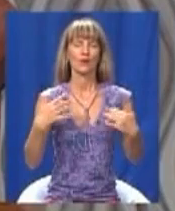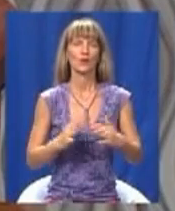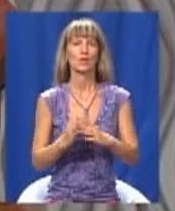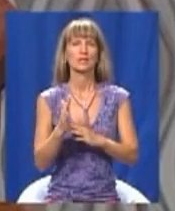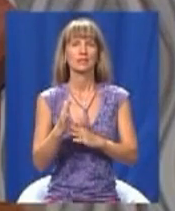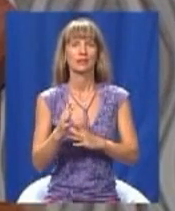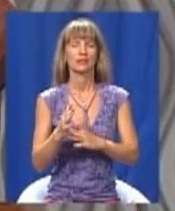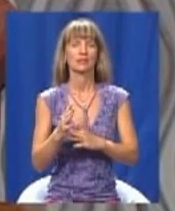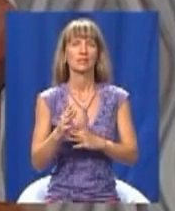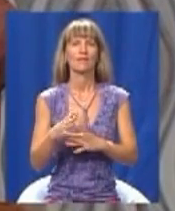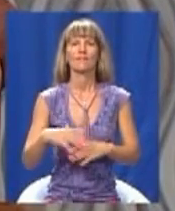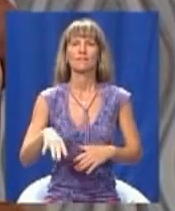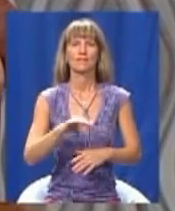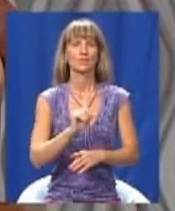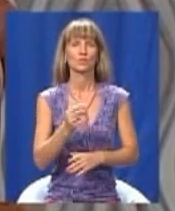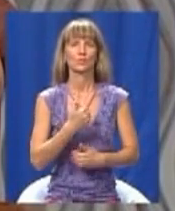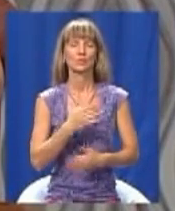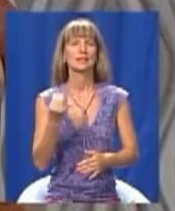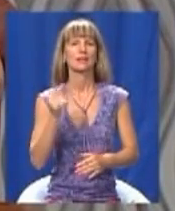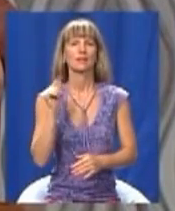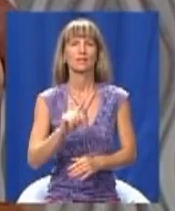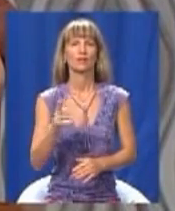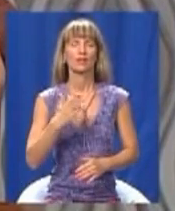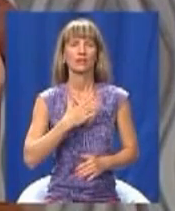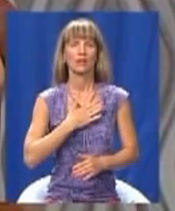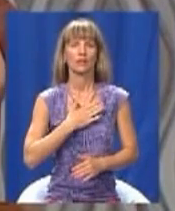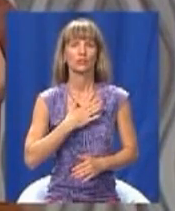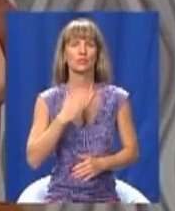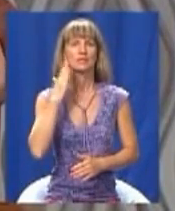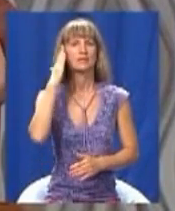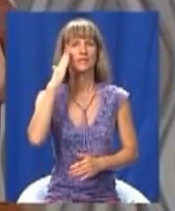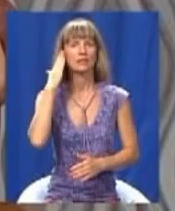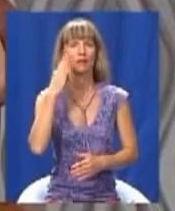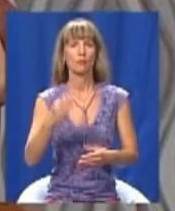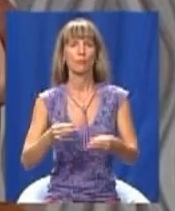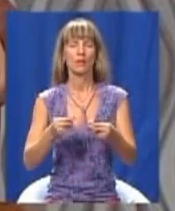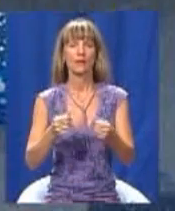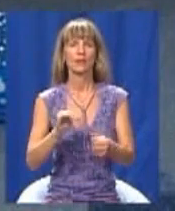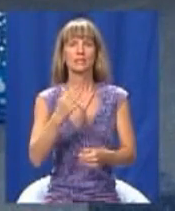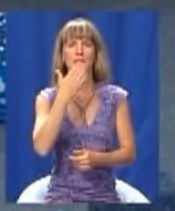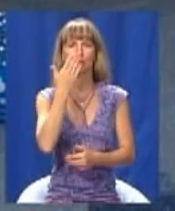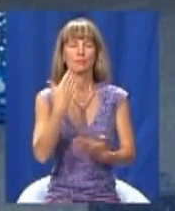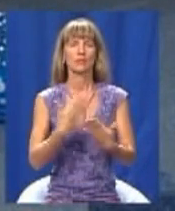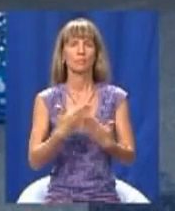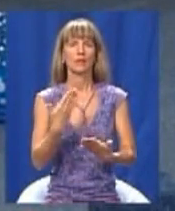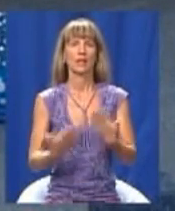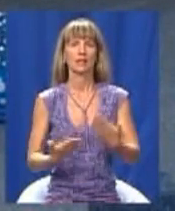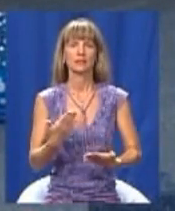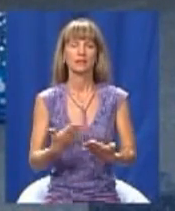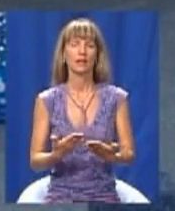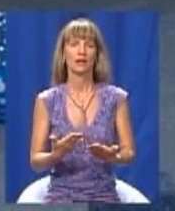рослини, все-все-все, що завгодно. А цікаво те, що на наші сни впливають запахи. Наприклад, якщо